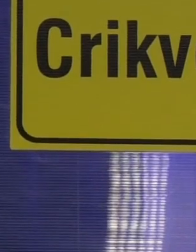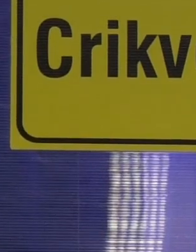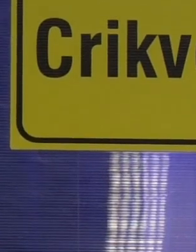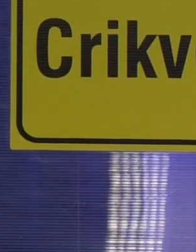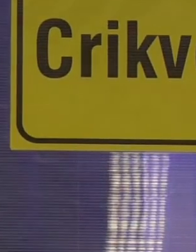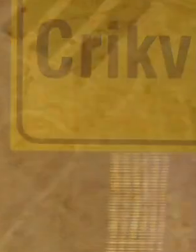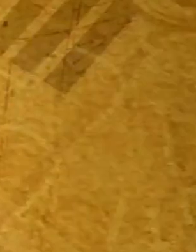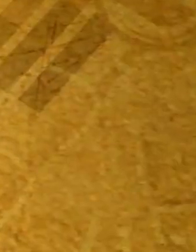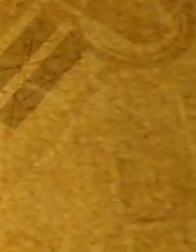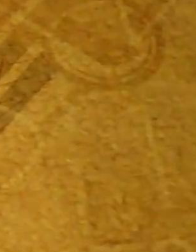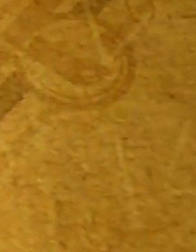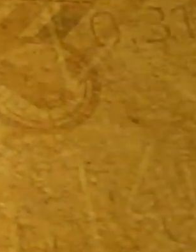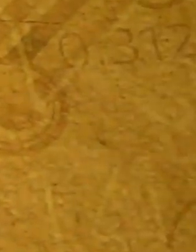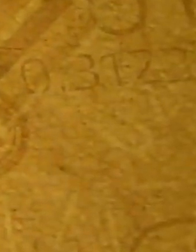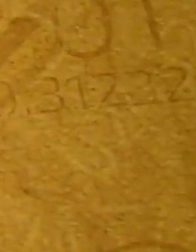pokazati.